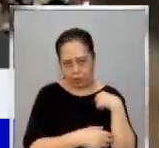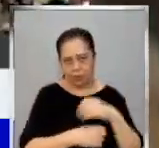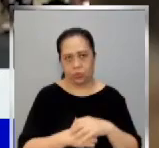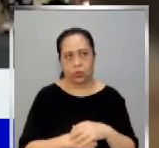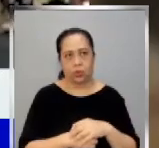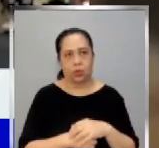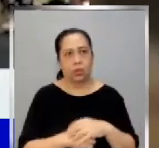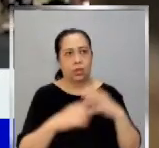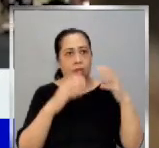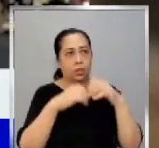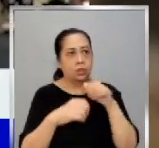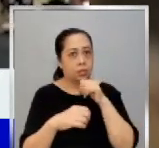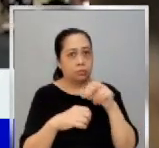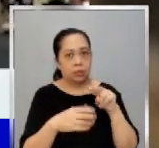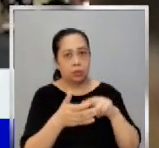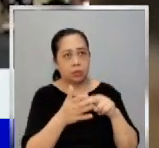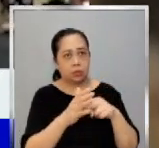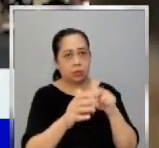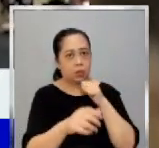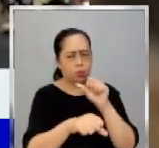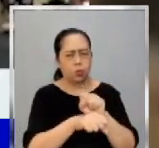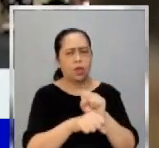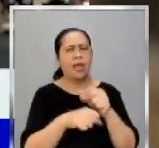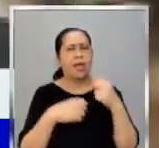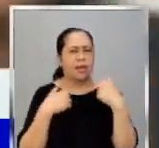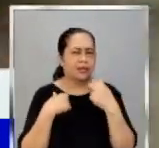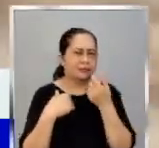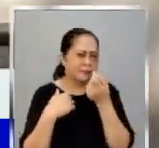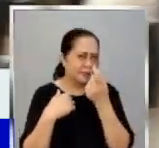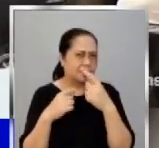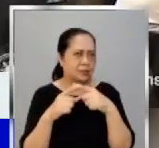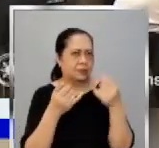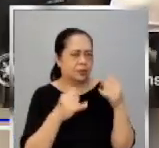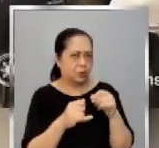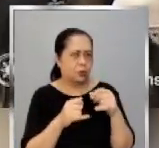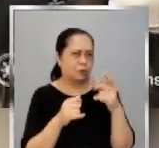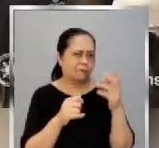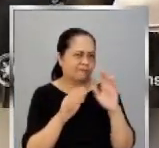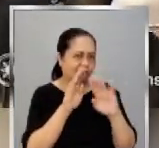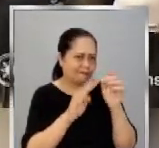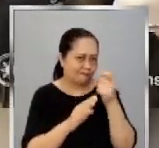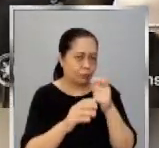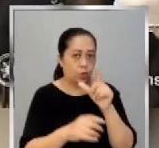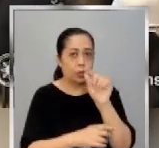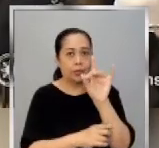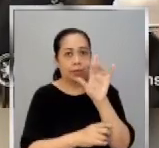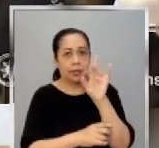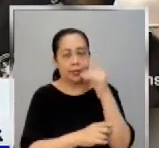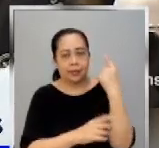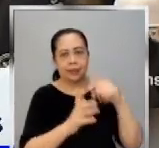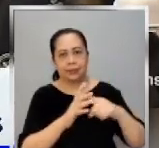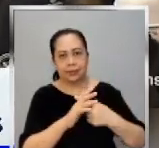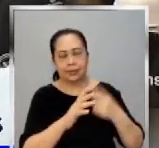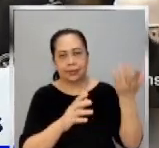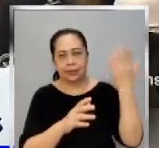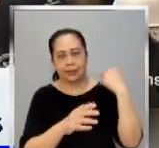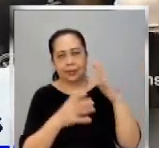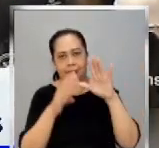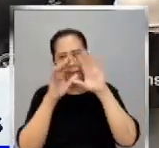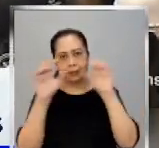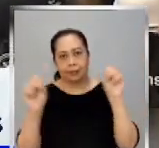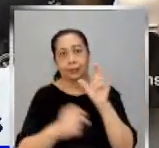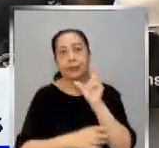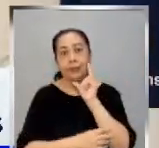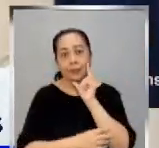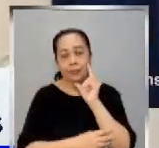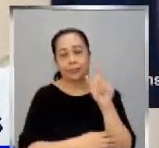hindi gumagana yung sistema. Nagkaroon lang ho talaga ng iso kahapon. 2018 ang pinasinayaan sa ilalim ni dating Pangulong Rodrigo Duterte